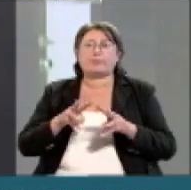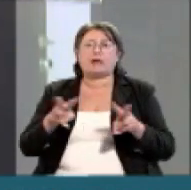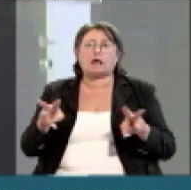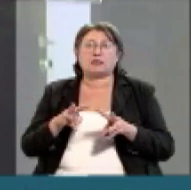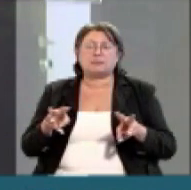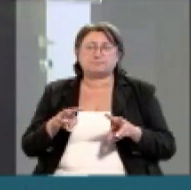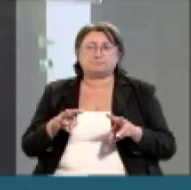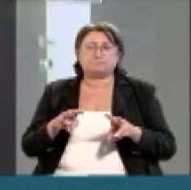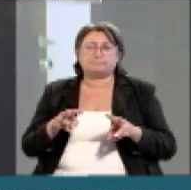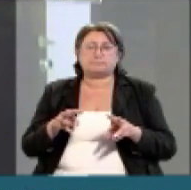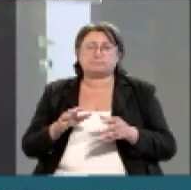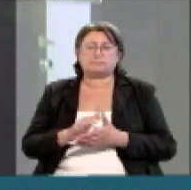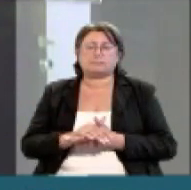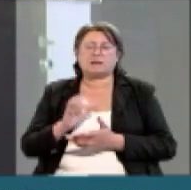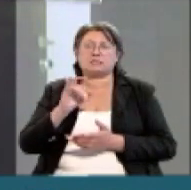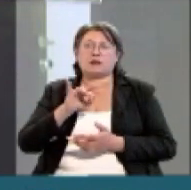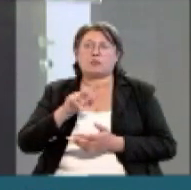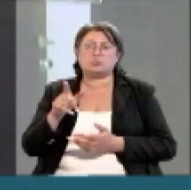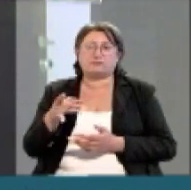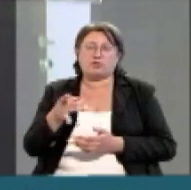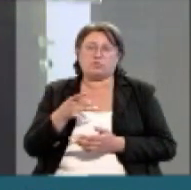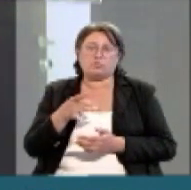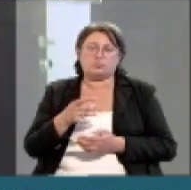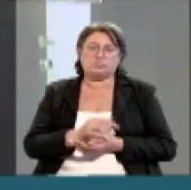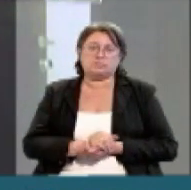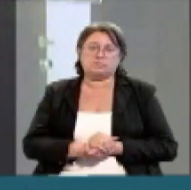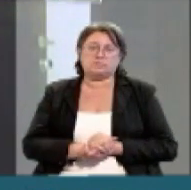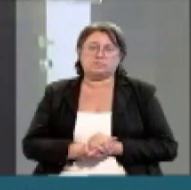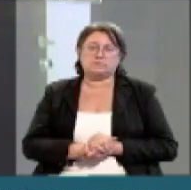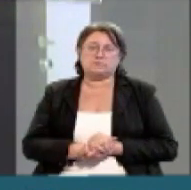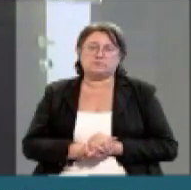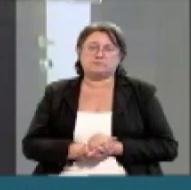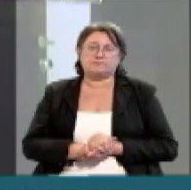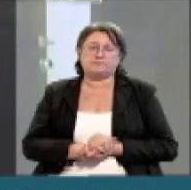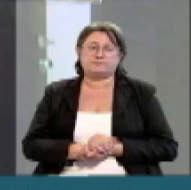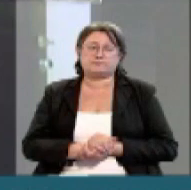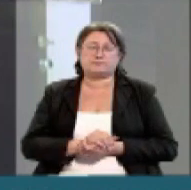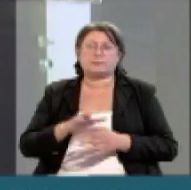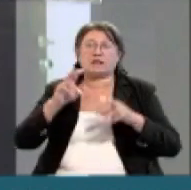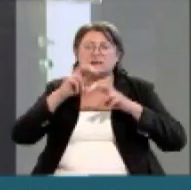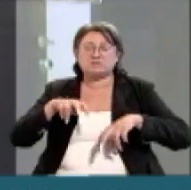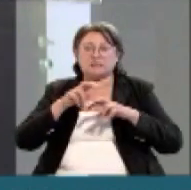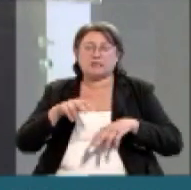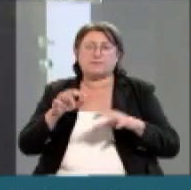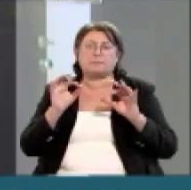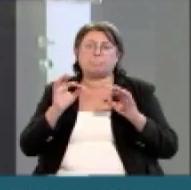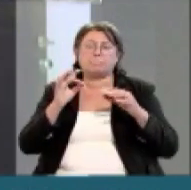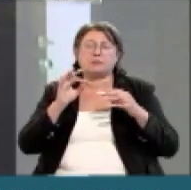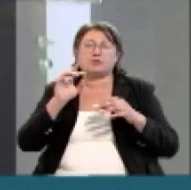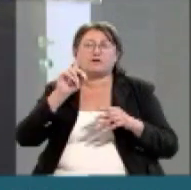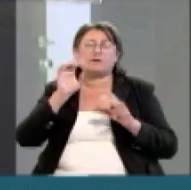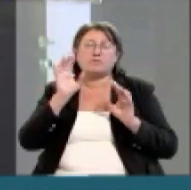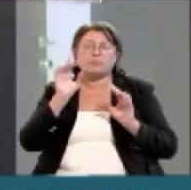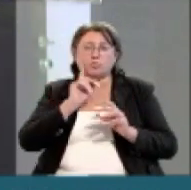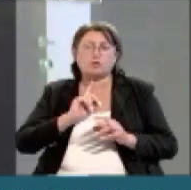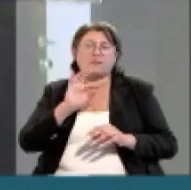өткізіп барлық мәселелер бойынша түсіндірмелер беріліп отырады. Аудан кітапхана ғимаратында мәдени көпшілік шаралар тұрақты өткізілетін